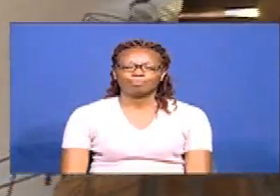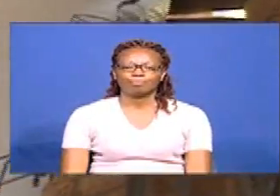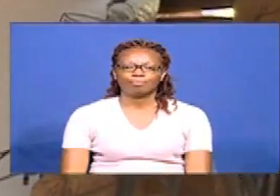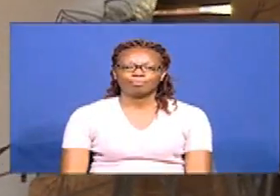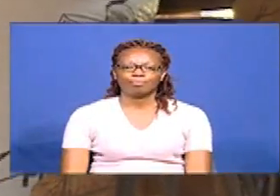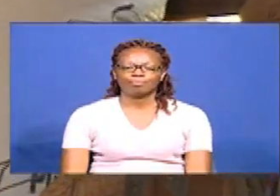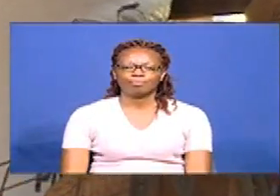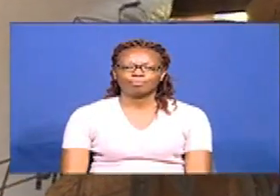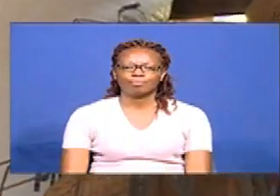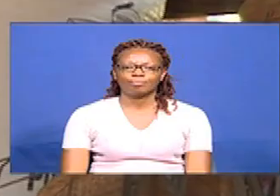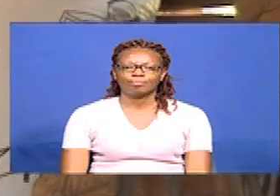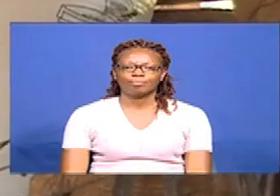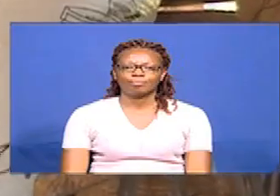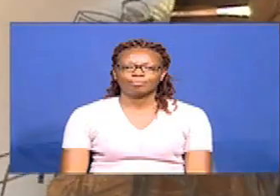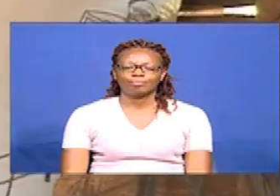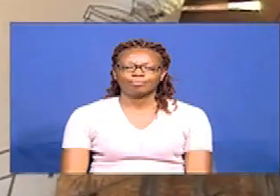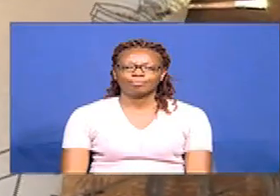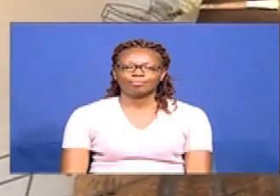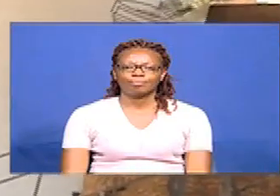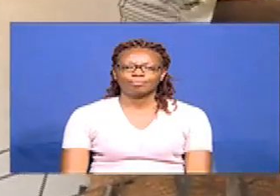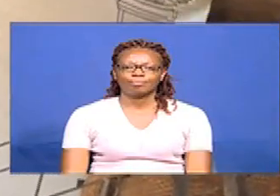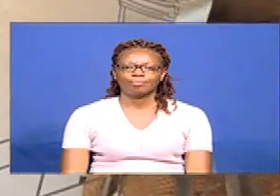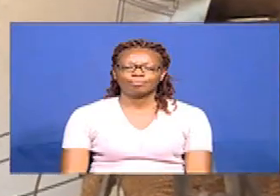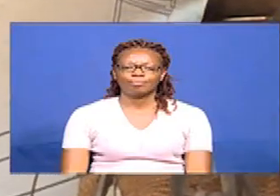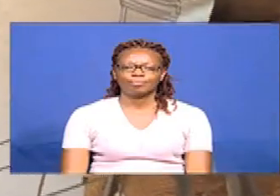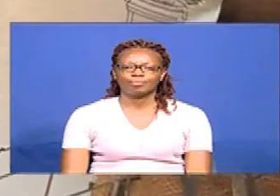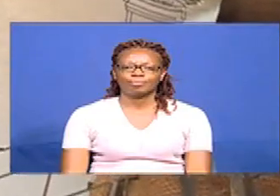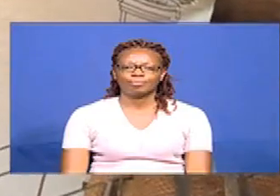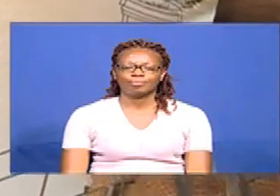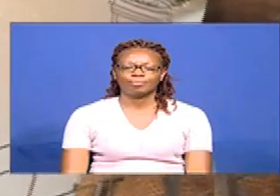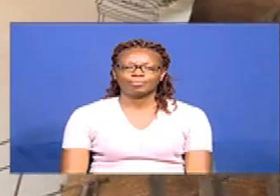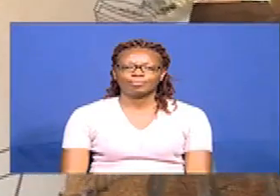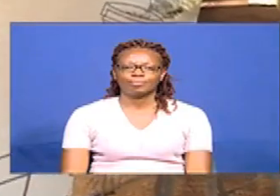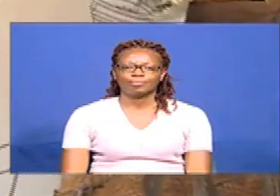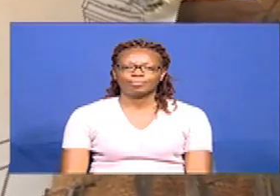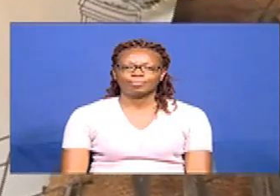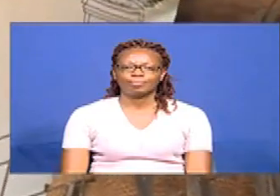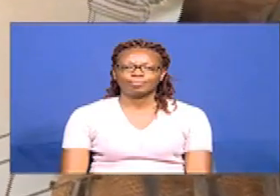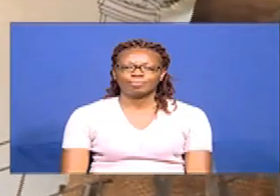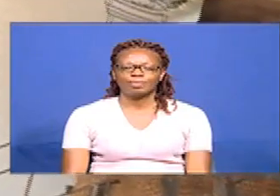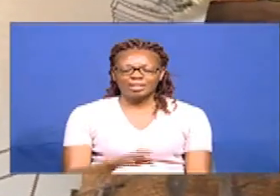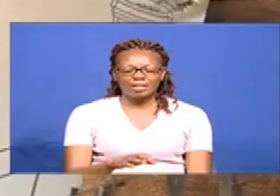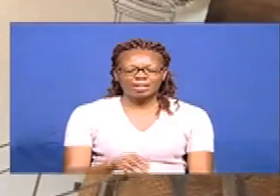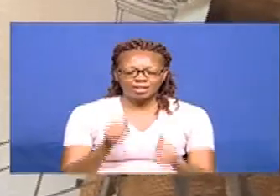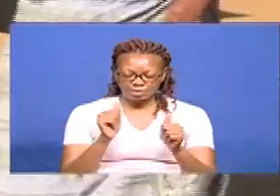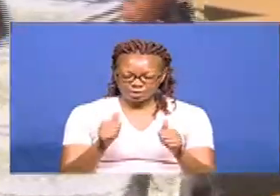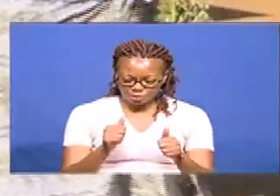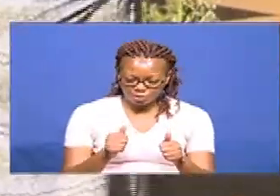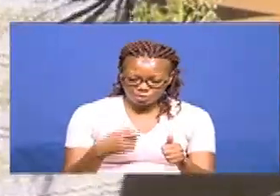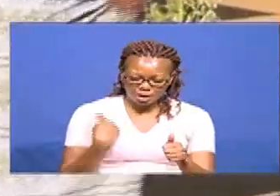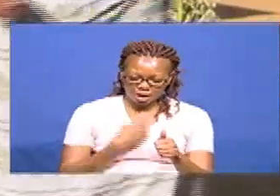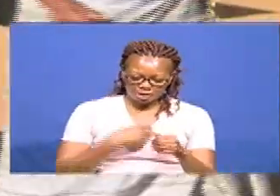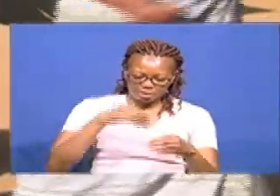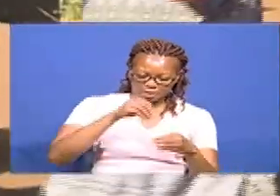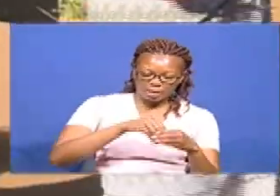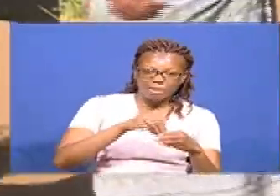Baridi vizuri sana. Na ndio tunaweka ndemu na kila kitu. Tunaweka kwa hiyo. Si Mtune